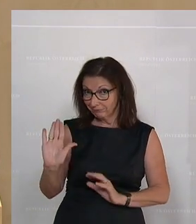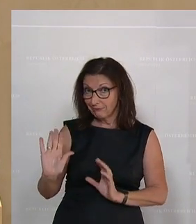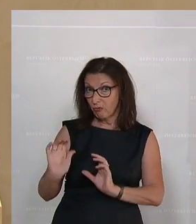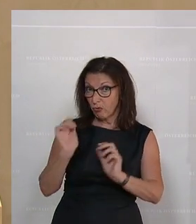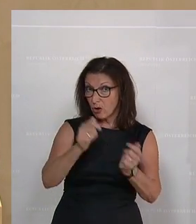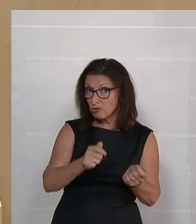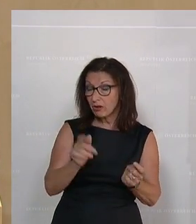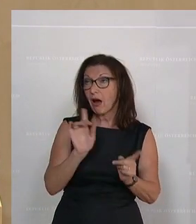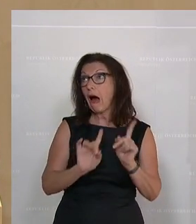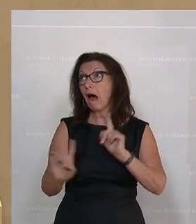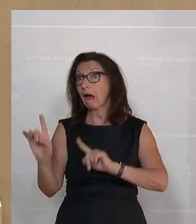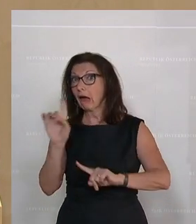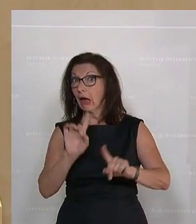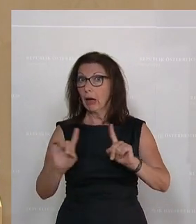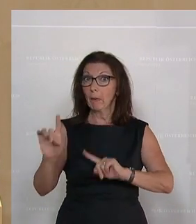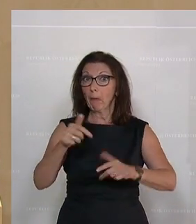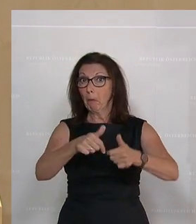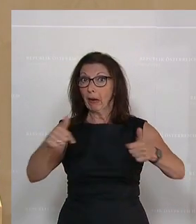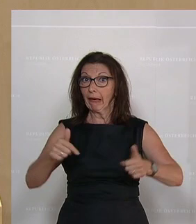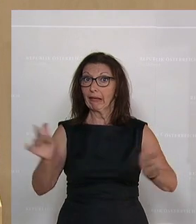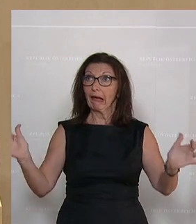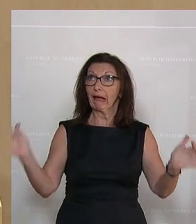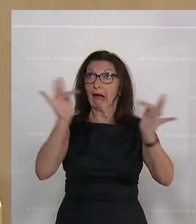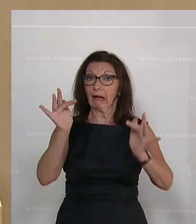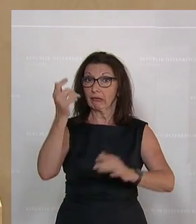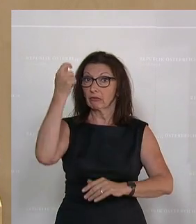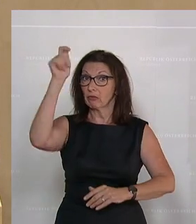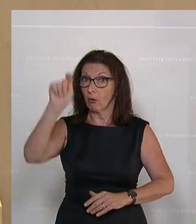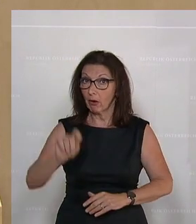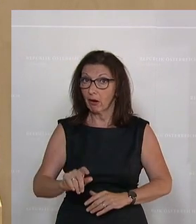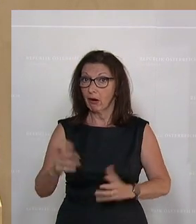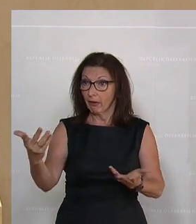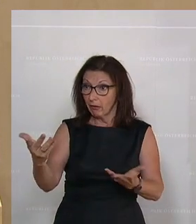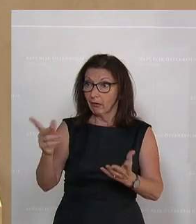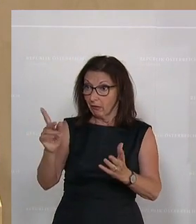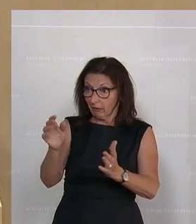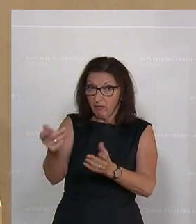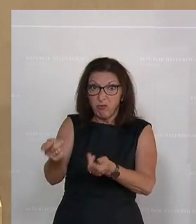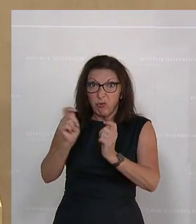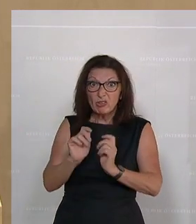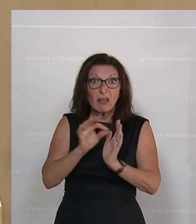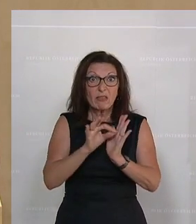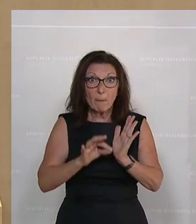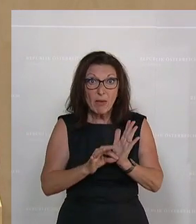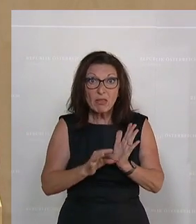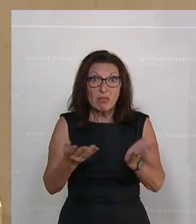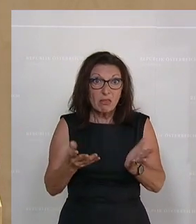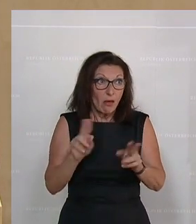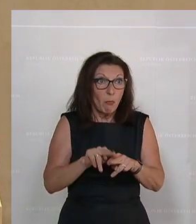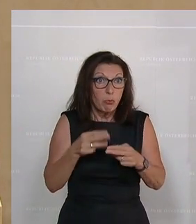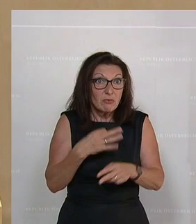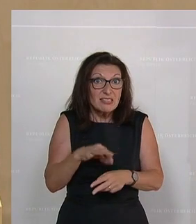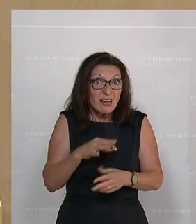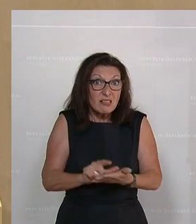einem angeblichen anti teuerung spa geht an einem termin vorzuschlagen wo der bundeskanzler eben zeit